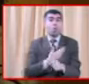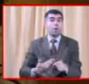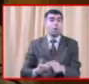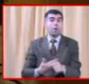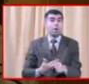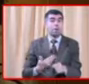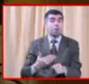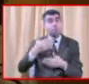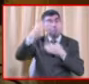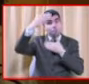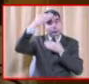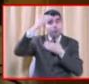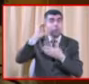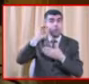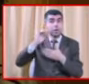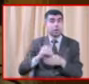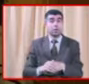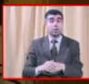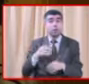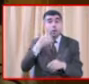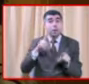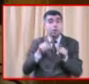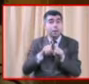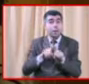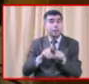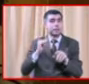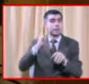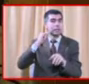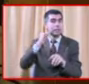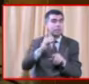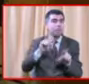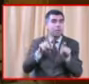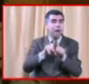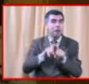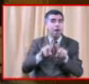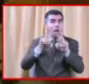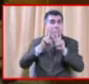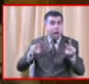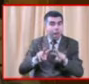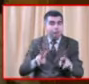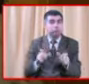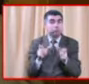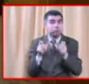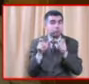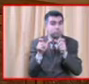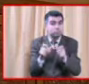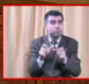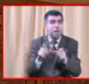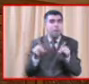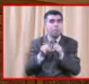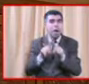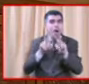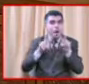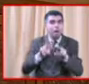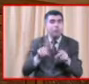قطاع حكومي مغربي، بطبيعة الحال كان خاصو يستوفي الشروط ديال التعاقد. إذن هذا التعاقد كان غير مستوفي